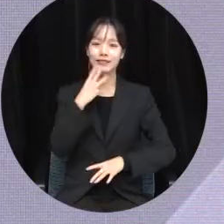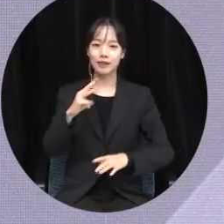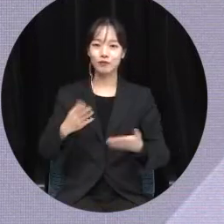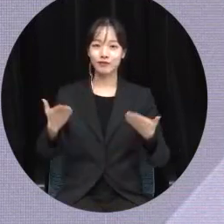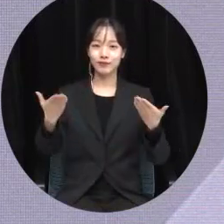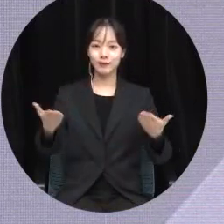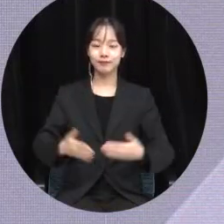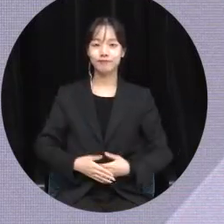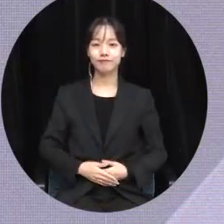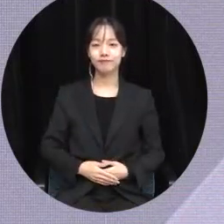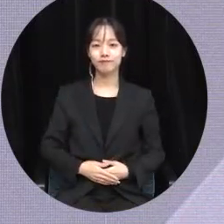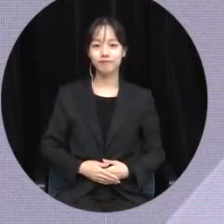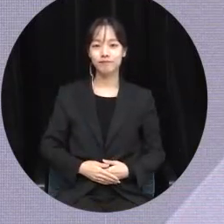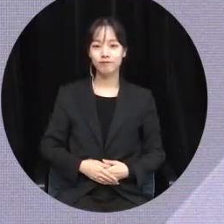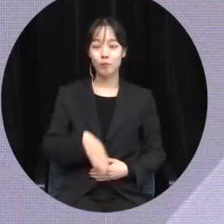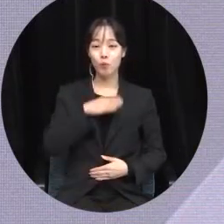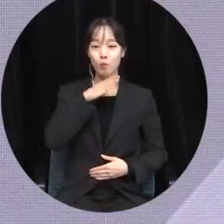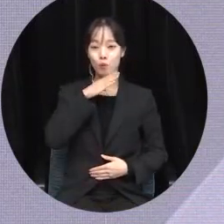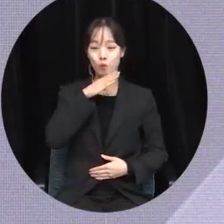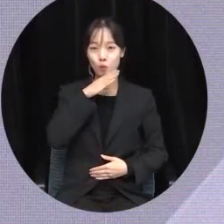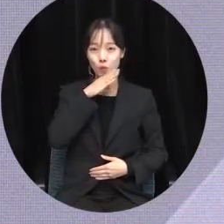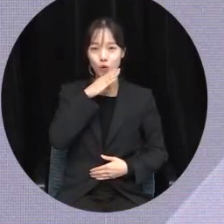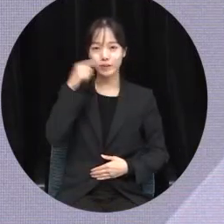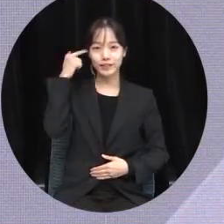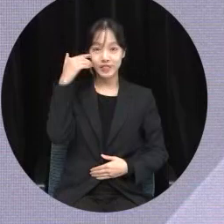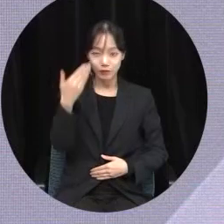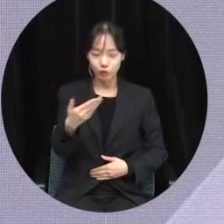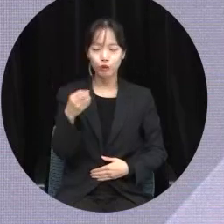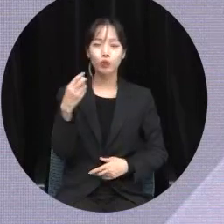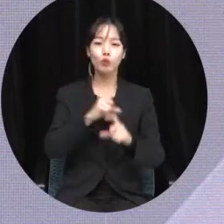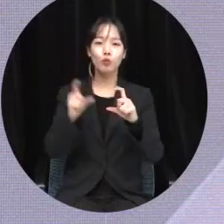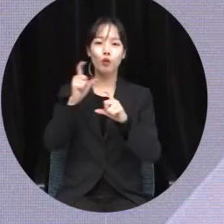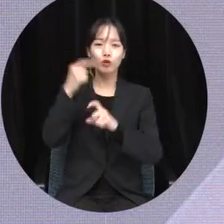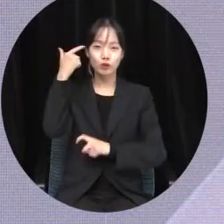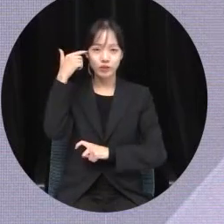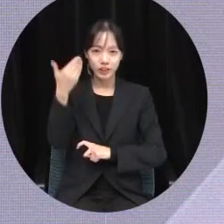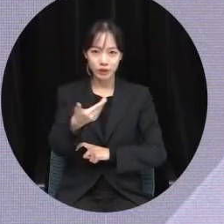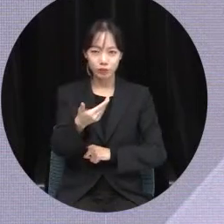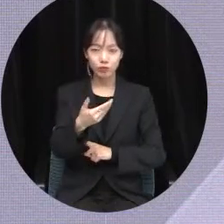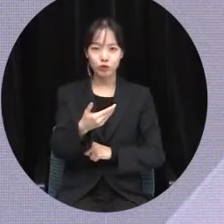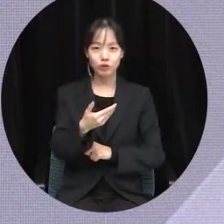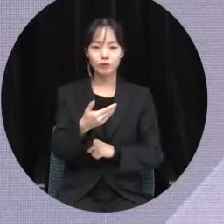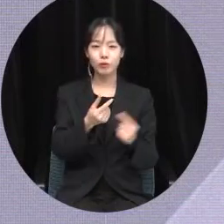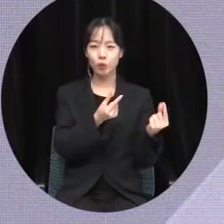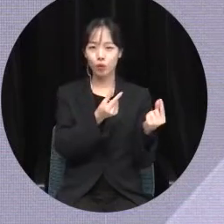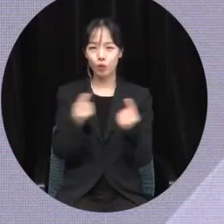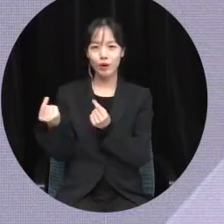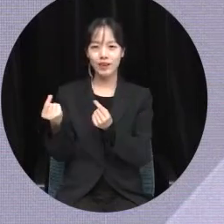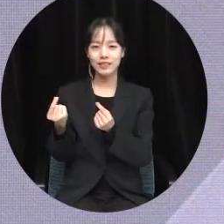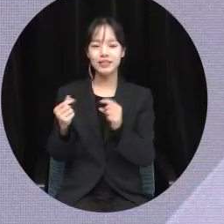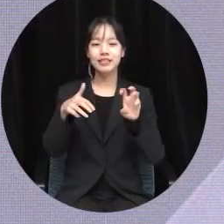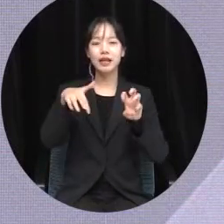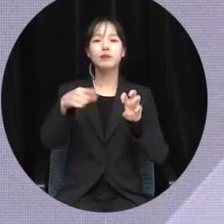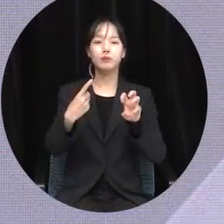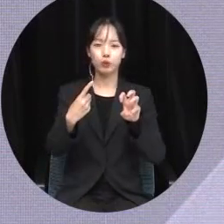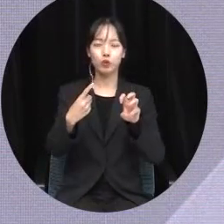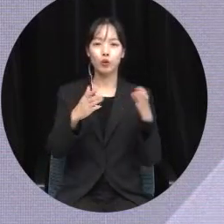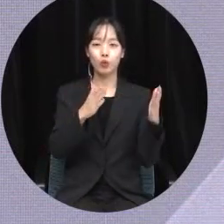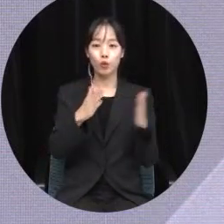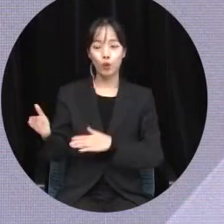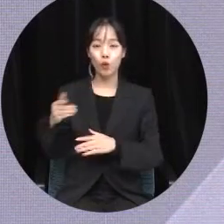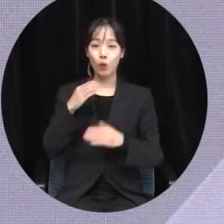사회자의 본질문과 보충질문을 포함해 후보자들 간의 질문 시간은 30초, 사회자의